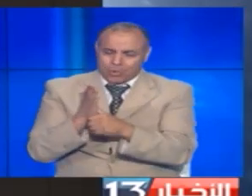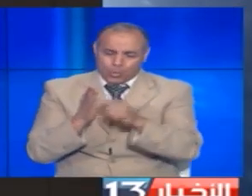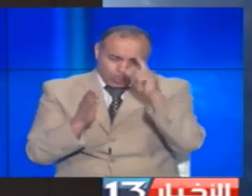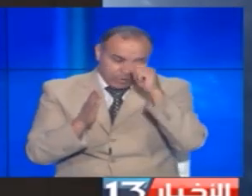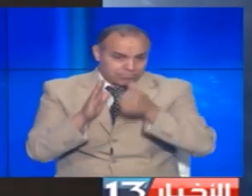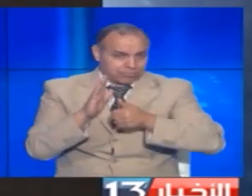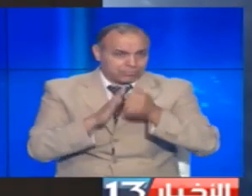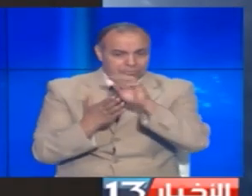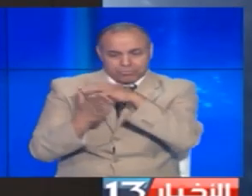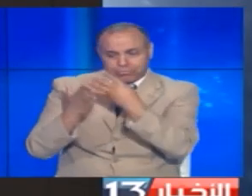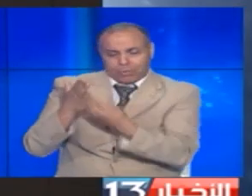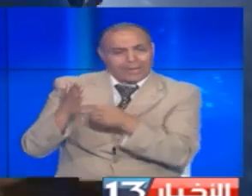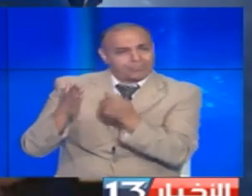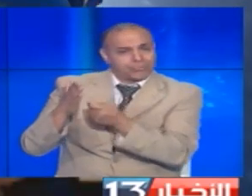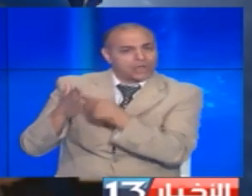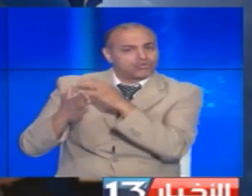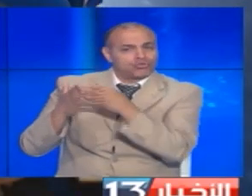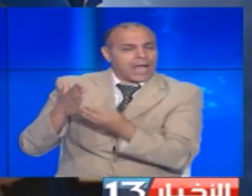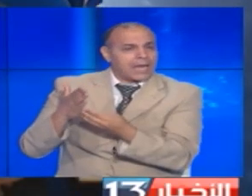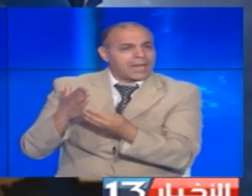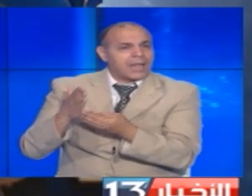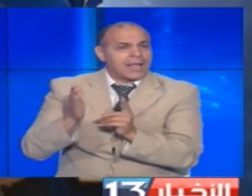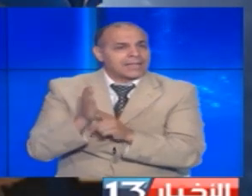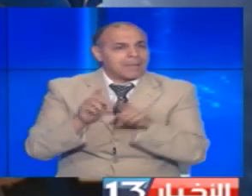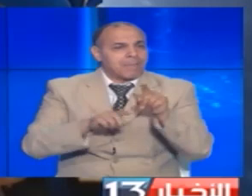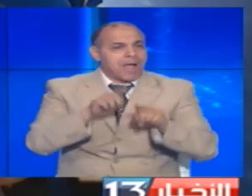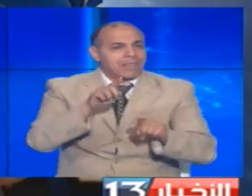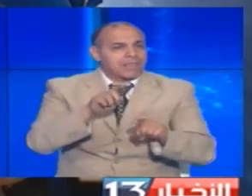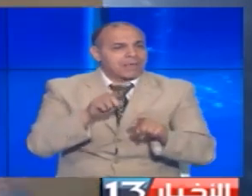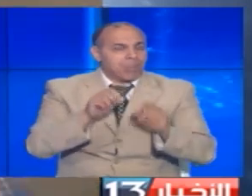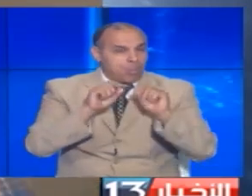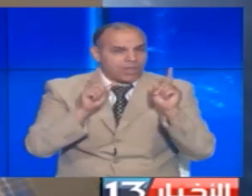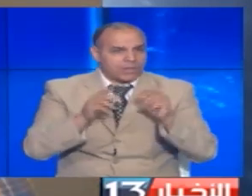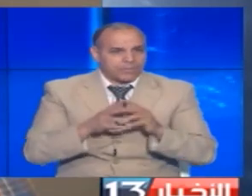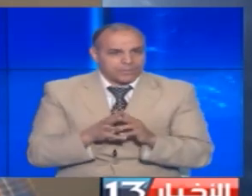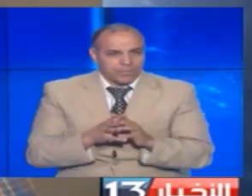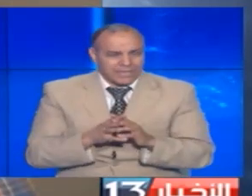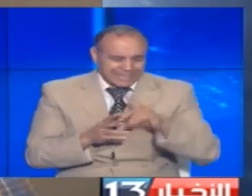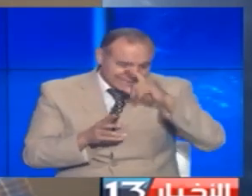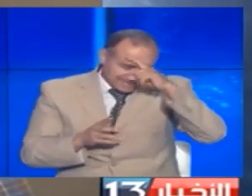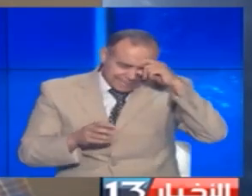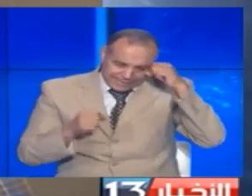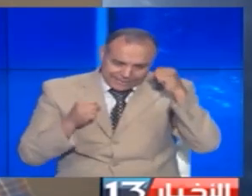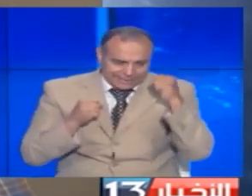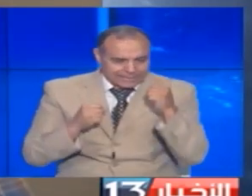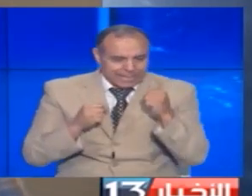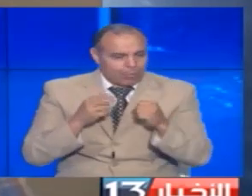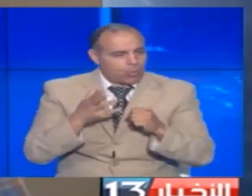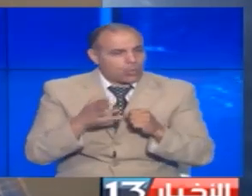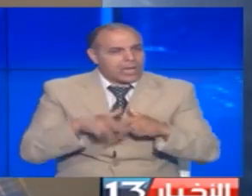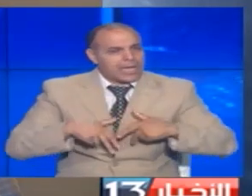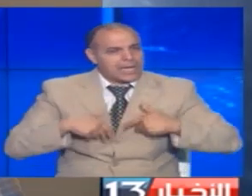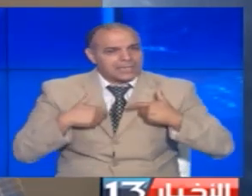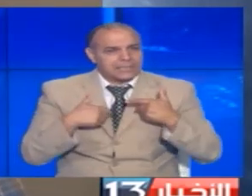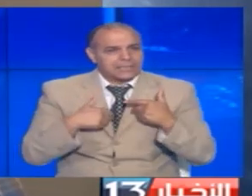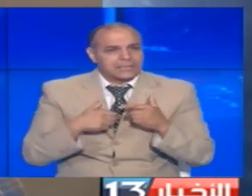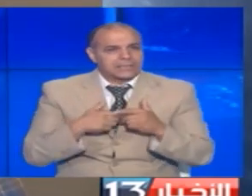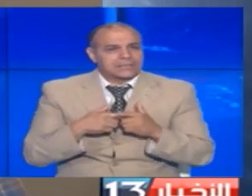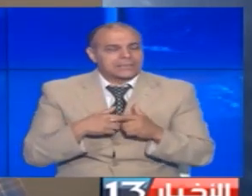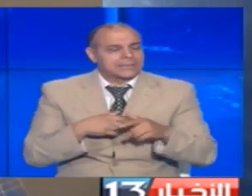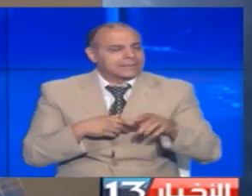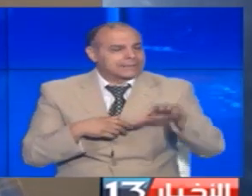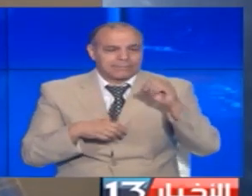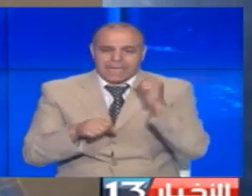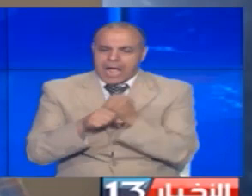وصفهم الشعريه حسب تاكيد البعض من المتابعين عندكم هذه تكون تفرز عمل